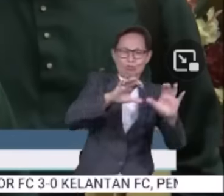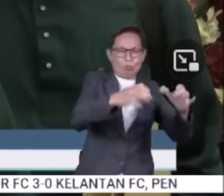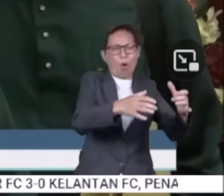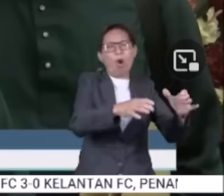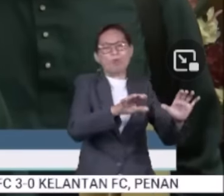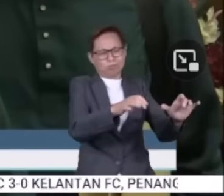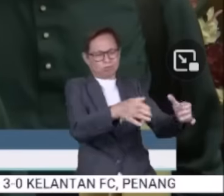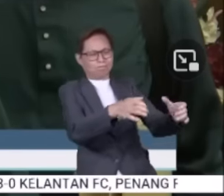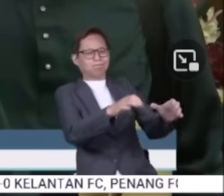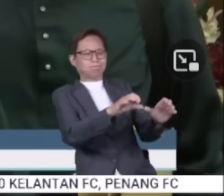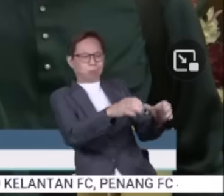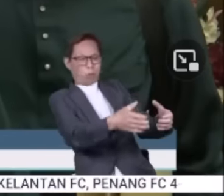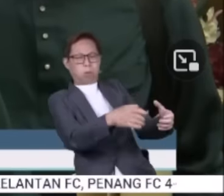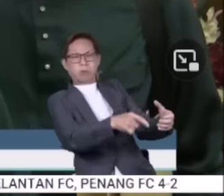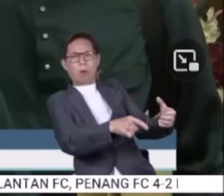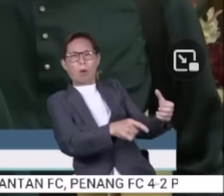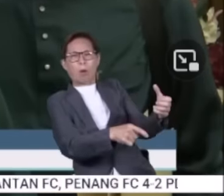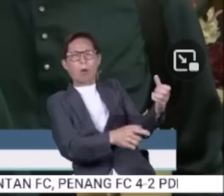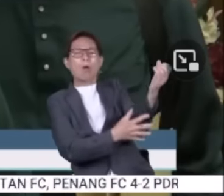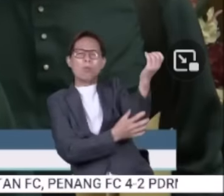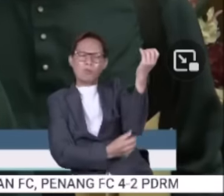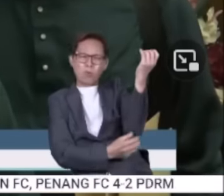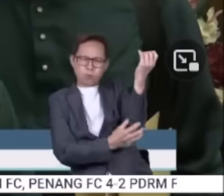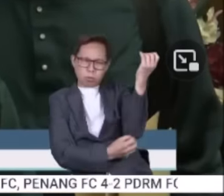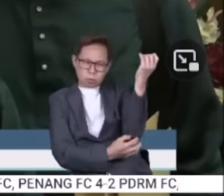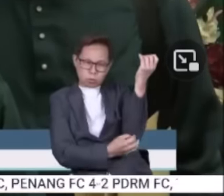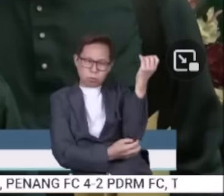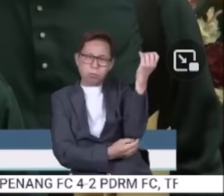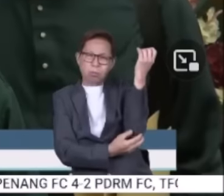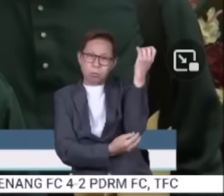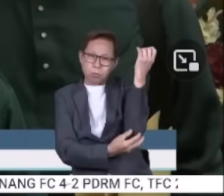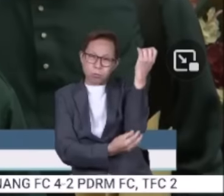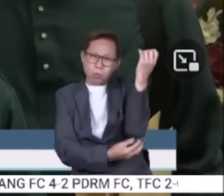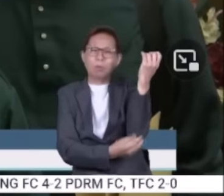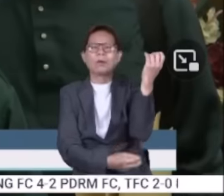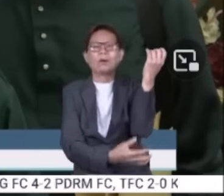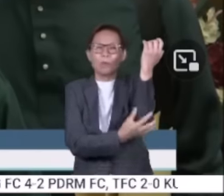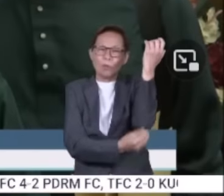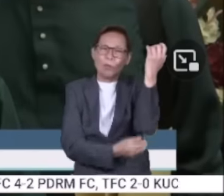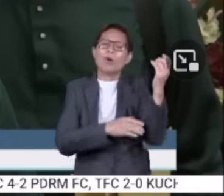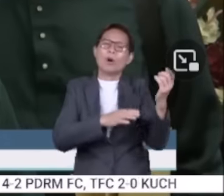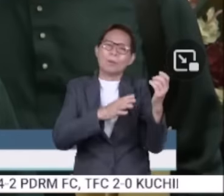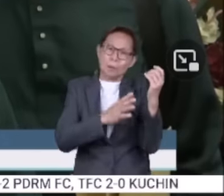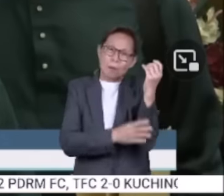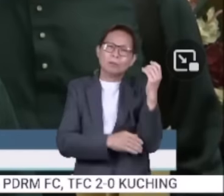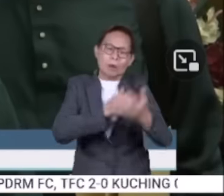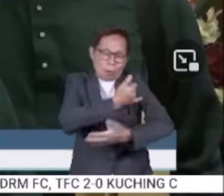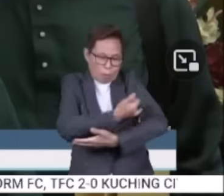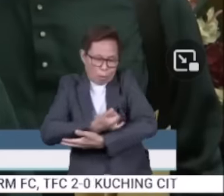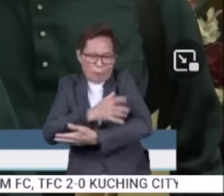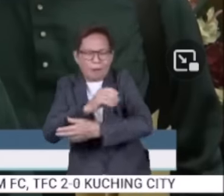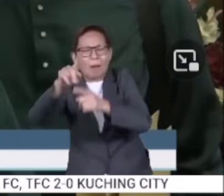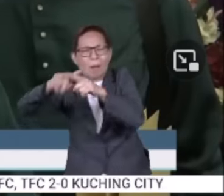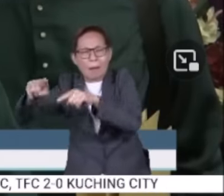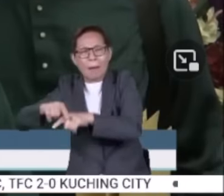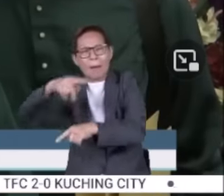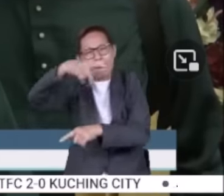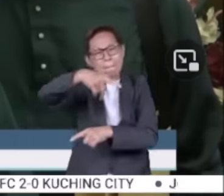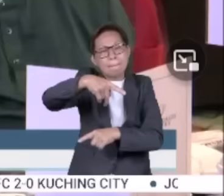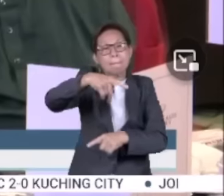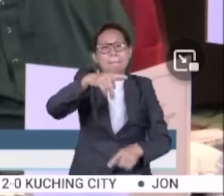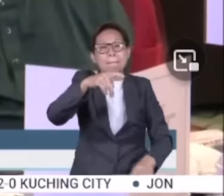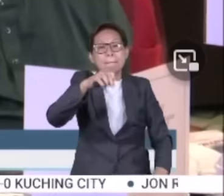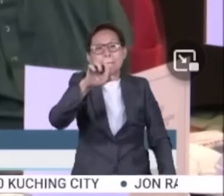golongan-golongan yang tidak berkopayan, pekerja miskin, yatim dan sebagainya. Jadi PERKIS akan